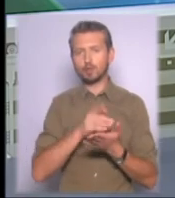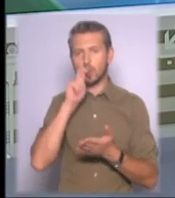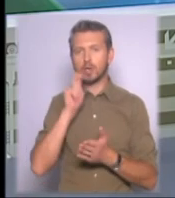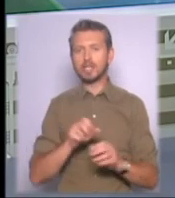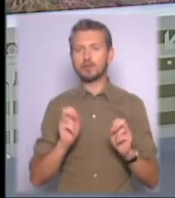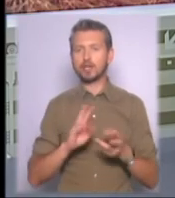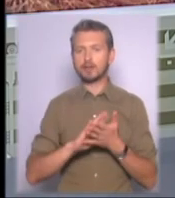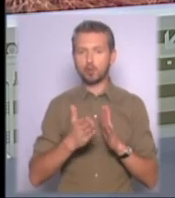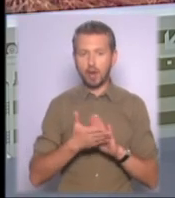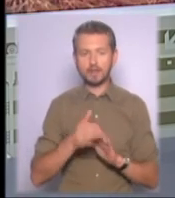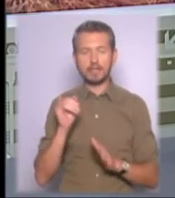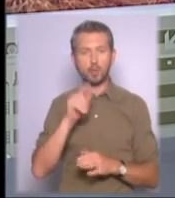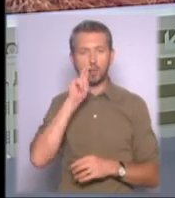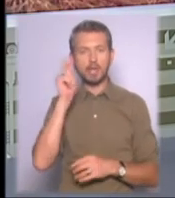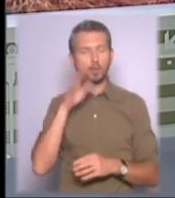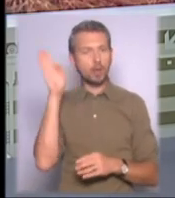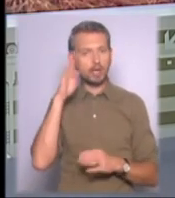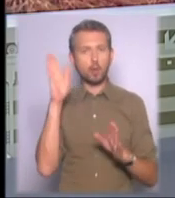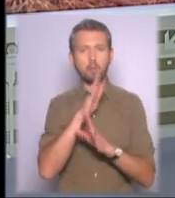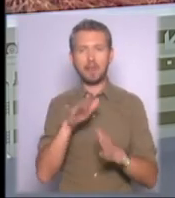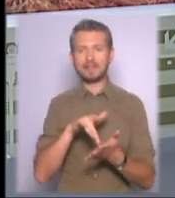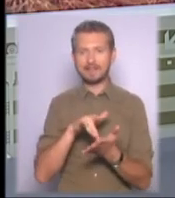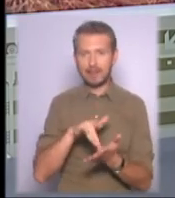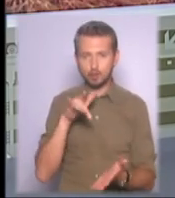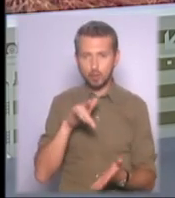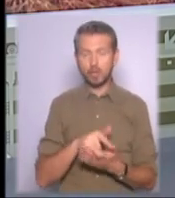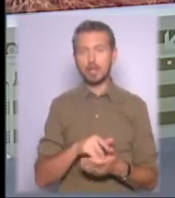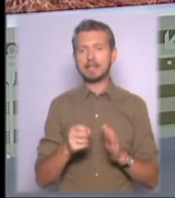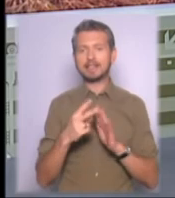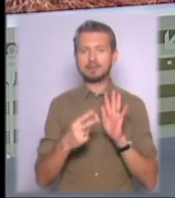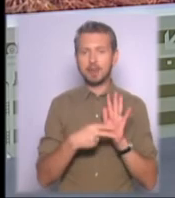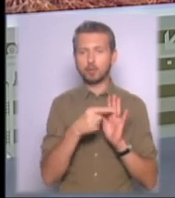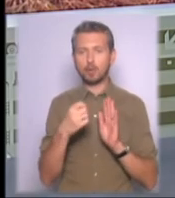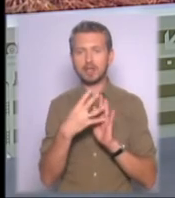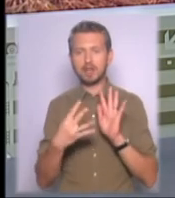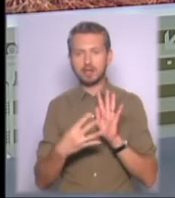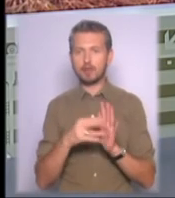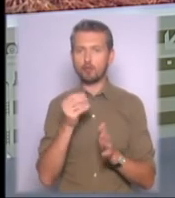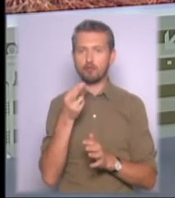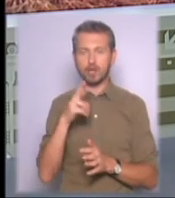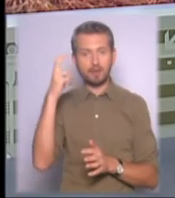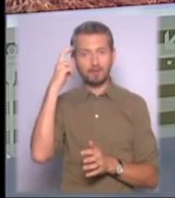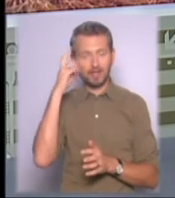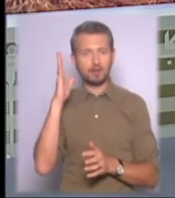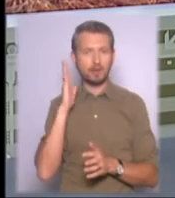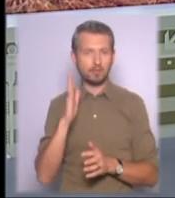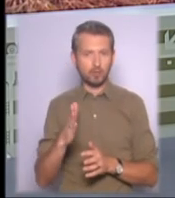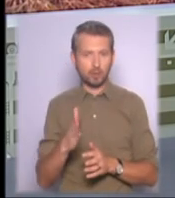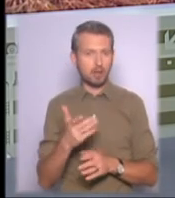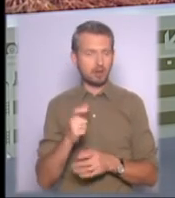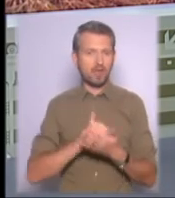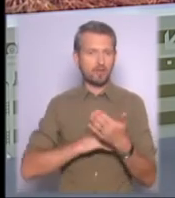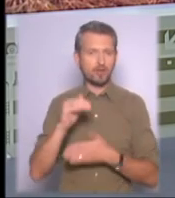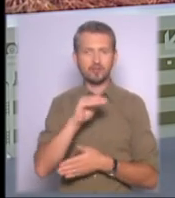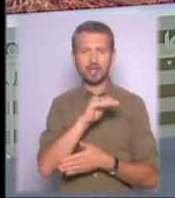надзвичайних ситуацій та Українського гідрометеорологічного центру, 17-19 червня у Києві утримується найвищий